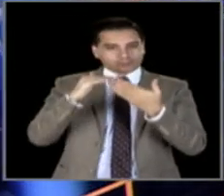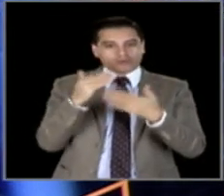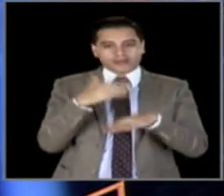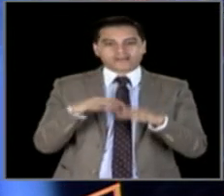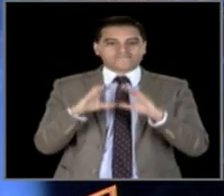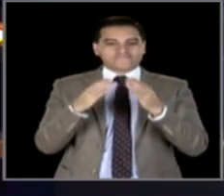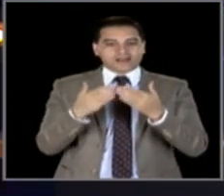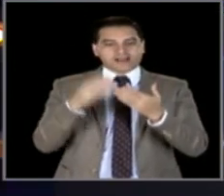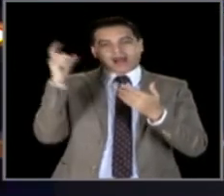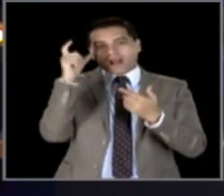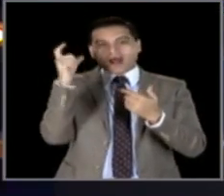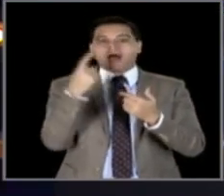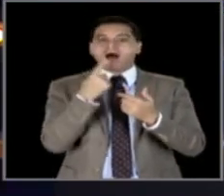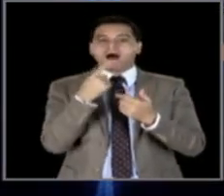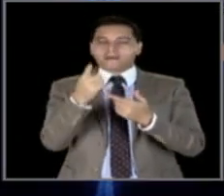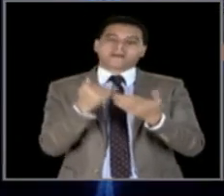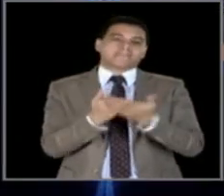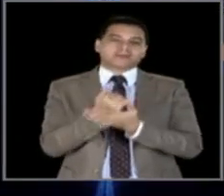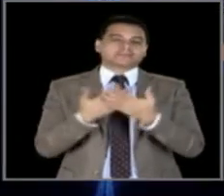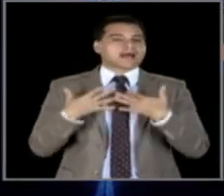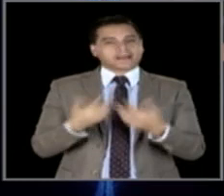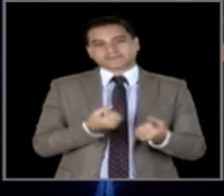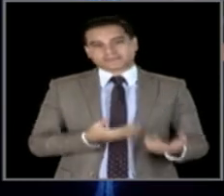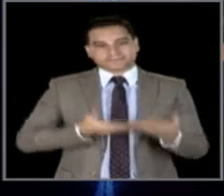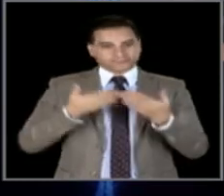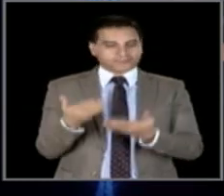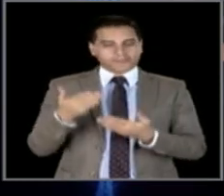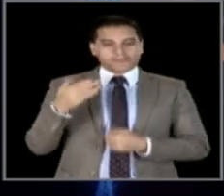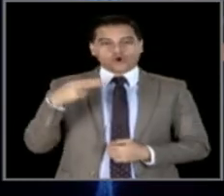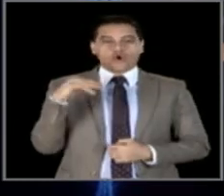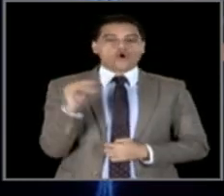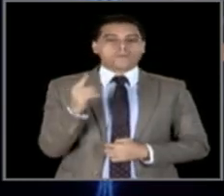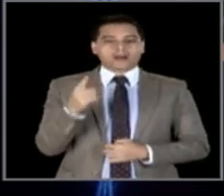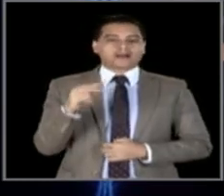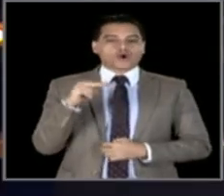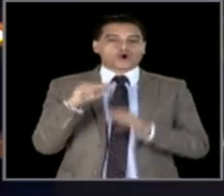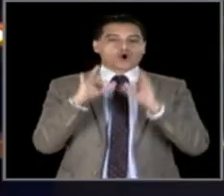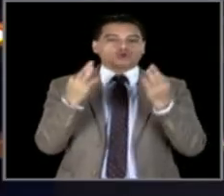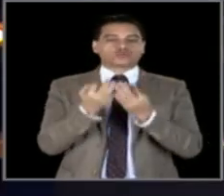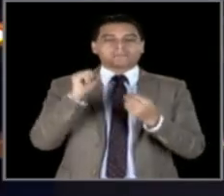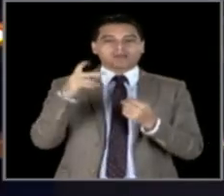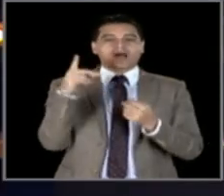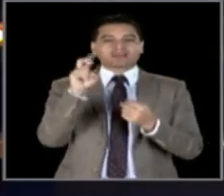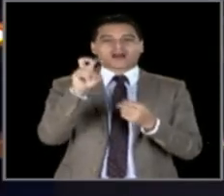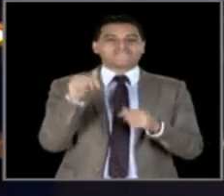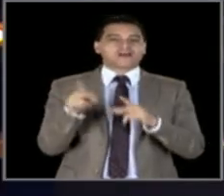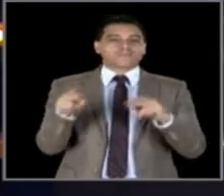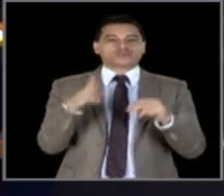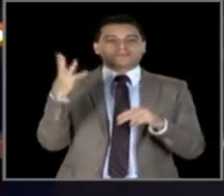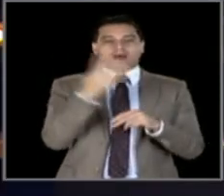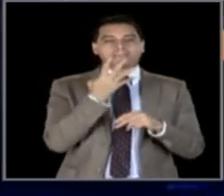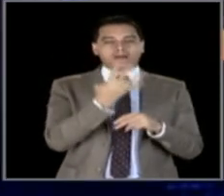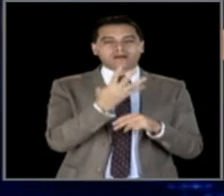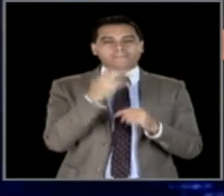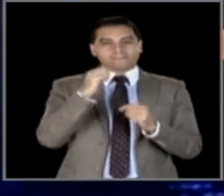الهلال الأحمر الحمد لله على السلامة. الله يسلمك. عمر خالد، ازيك يا عمر؟ عيلة طه، الموسم الرابع